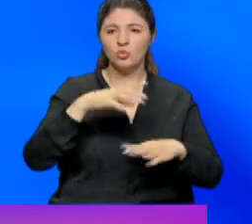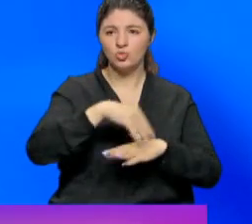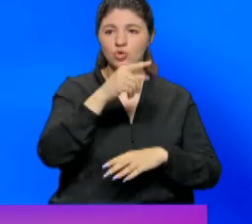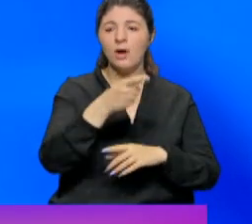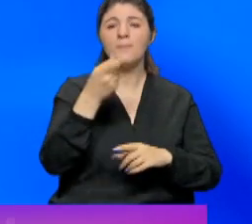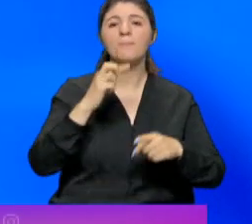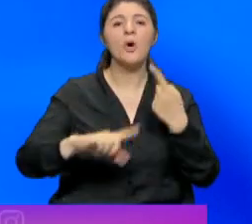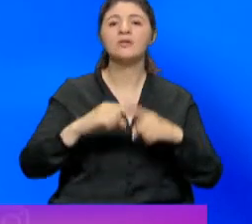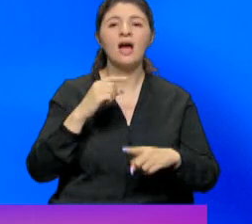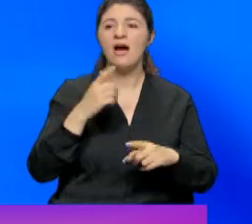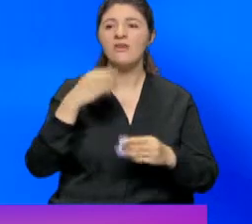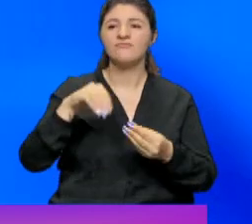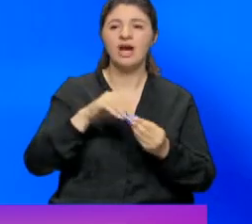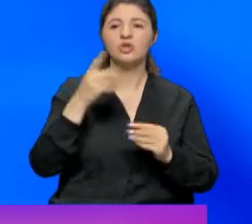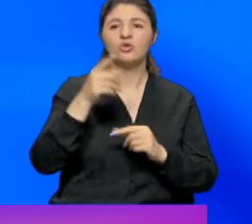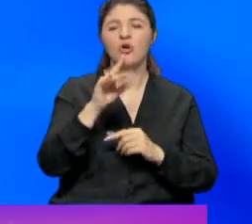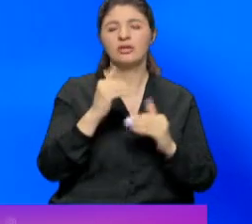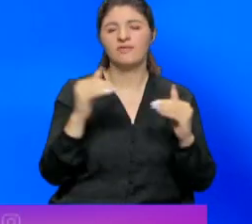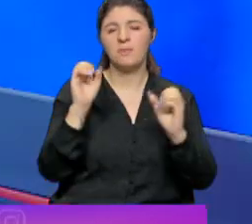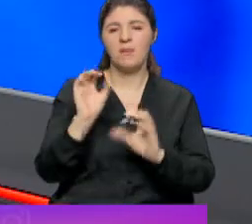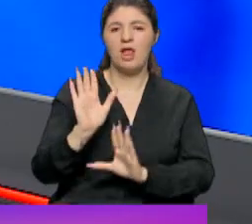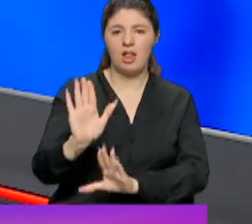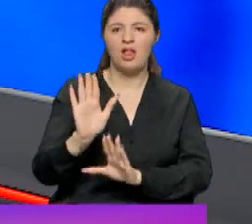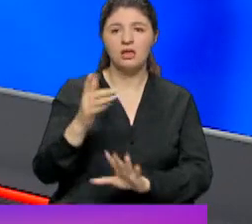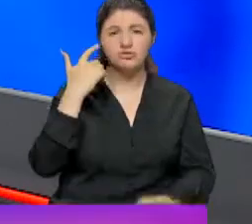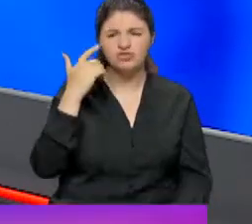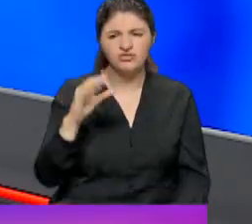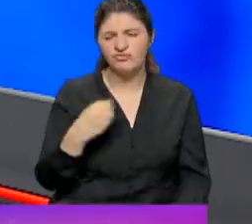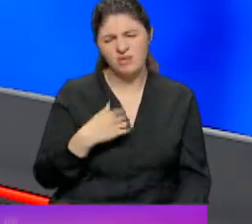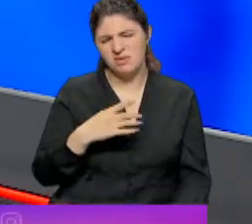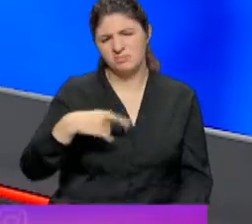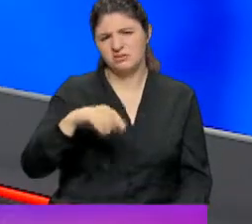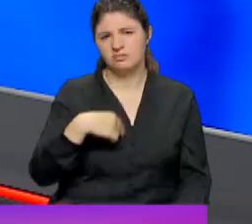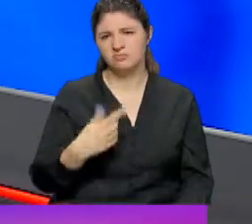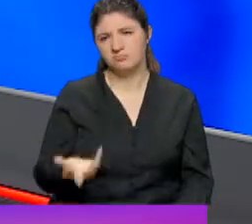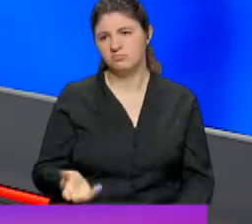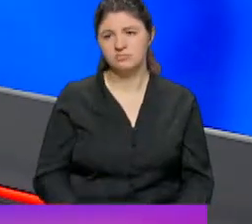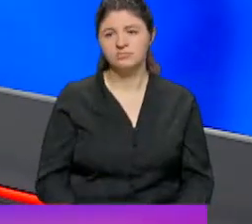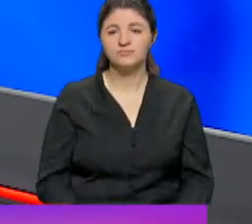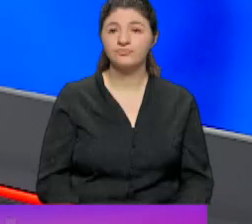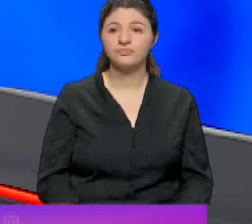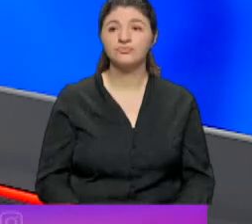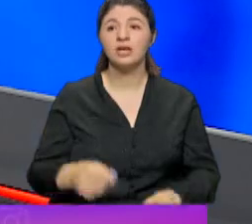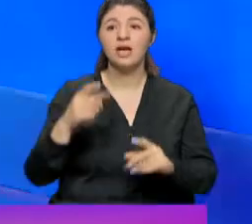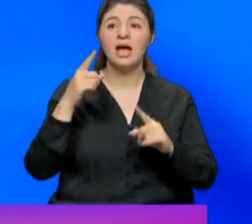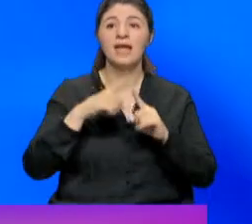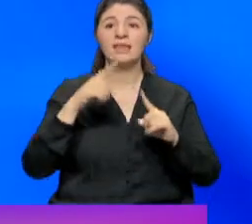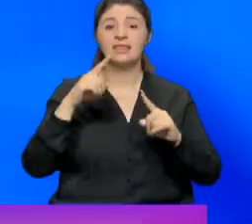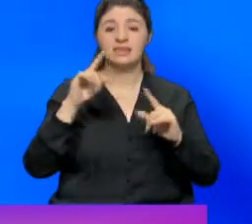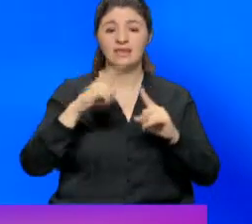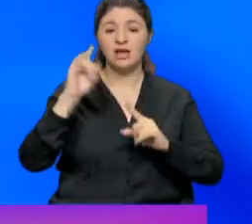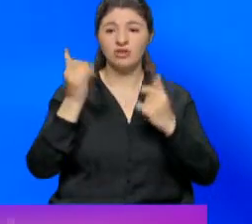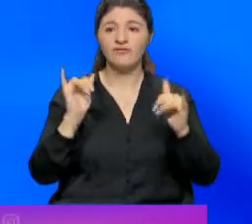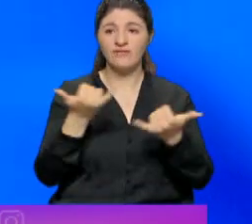politika faizi yüzde 14 seviyesinde bıraktı şaşırtmadı bizlere bir etek kafes